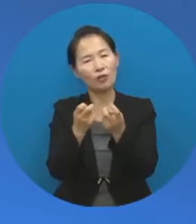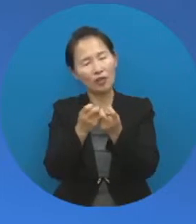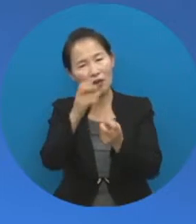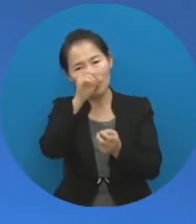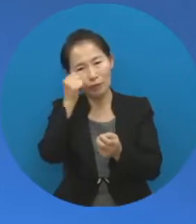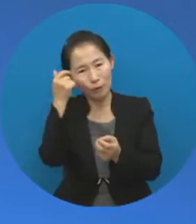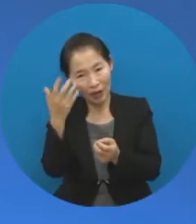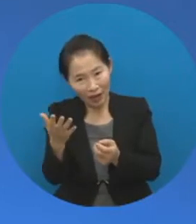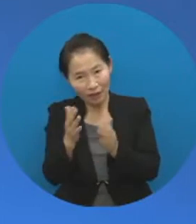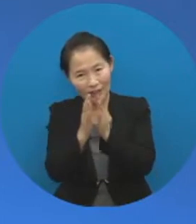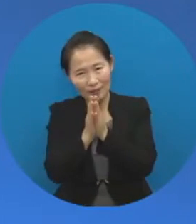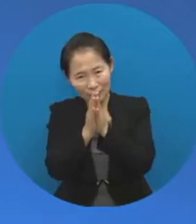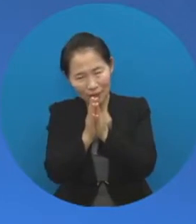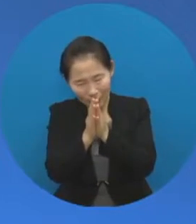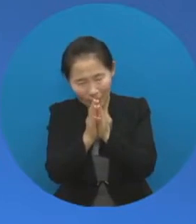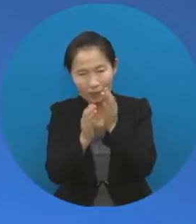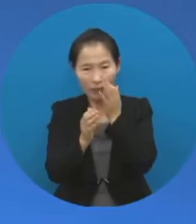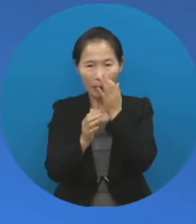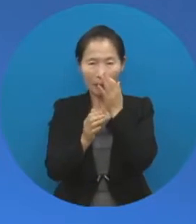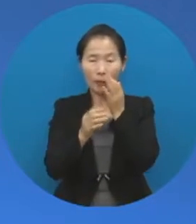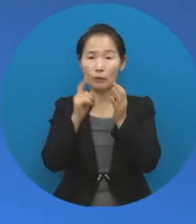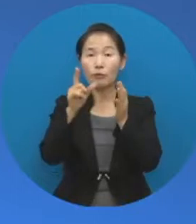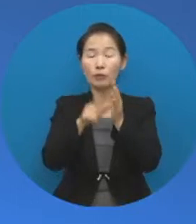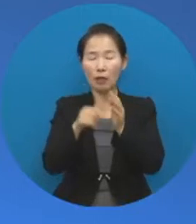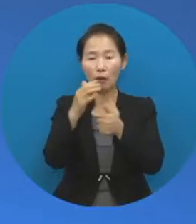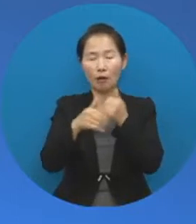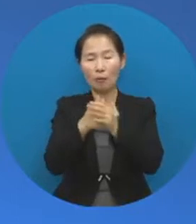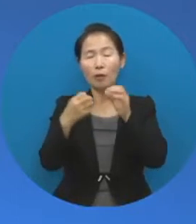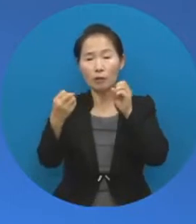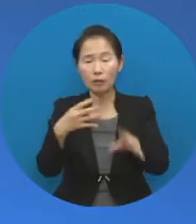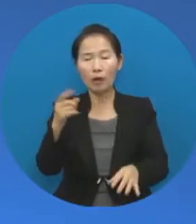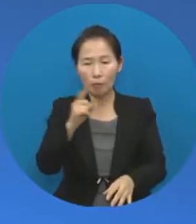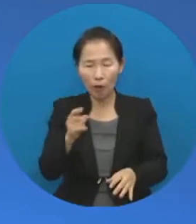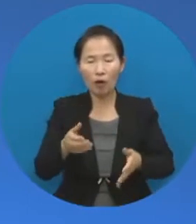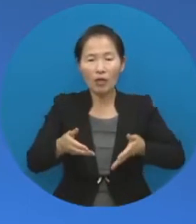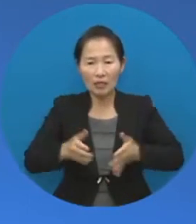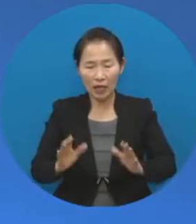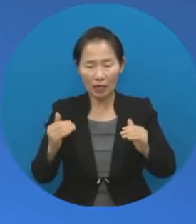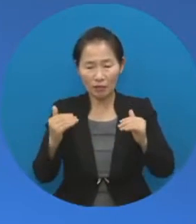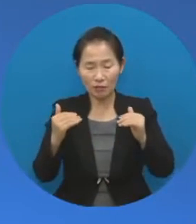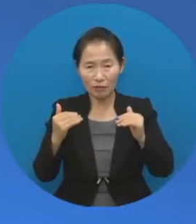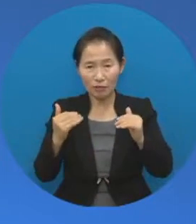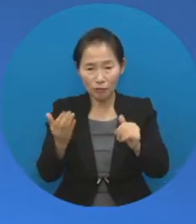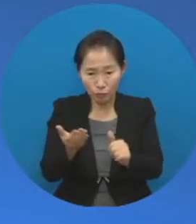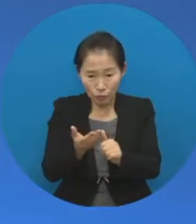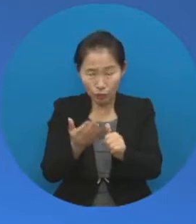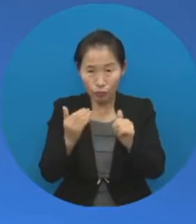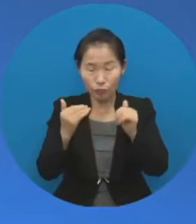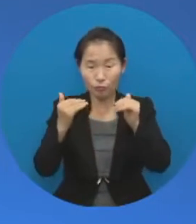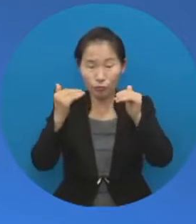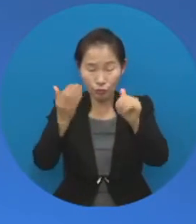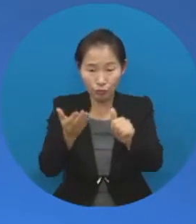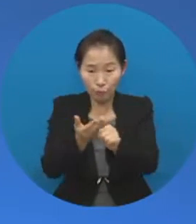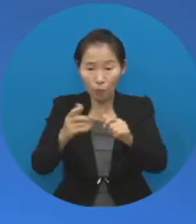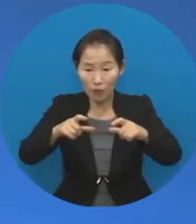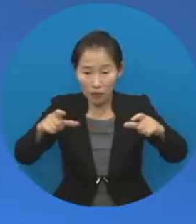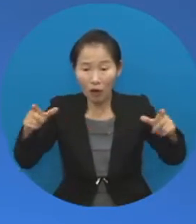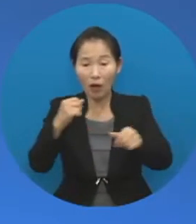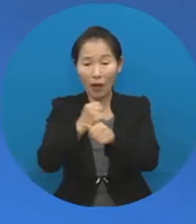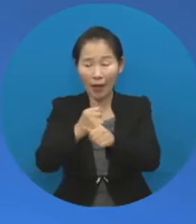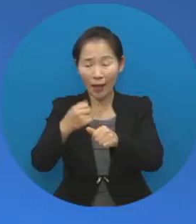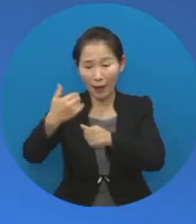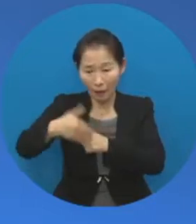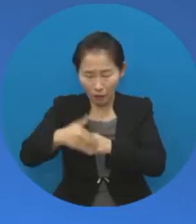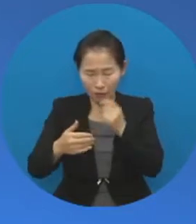하나님께서 생육하고 번성해라 라는 응답을 주시는 거예요. 아 그래서 하나님이 이 회사가 성장하기를